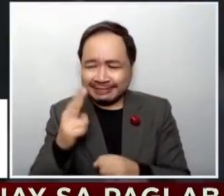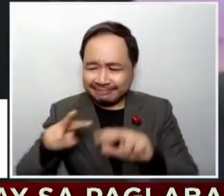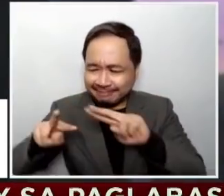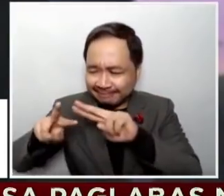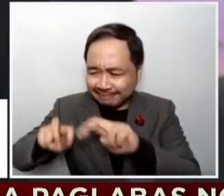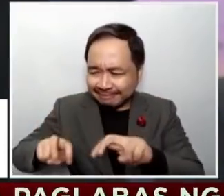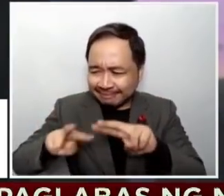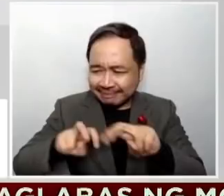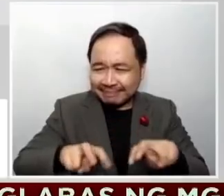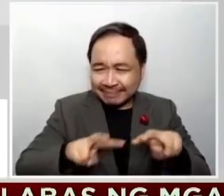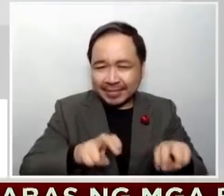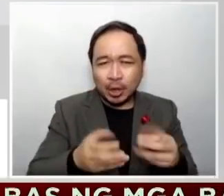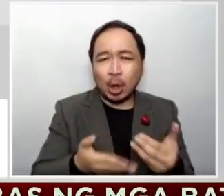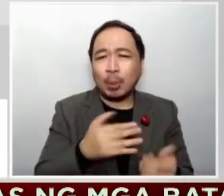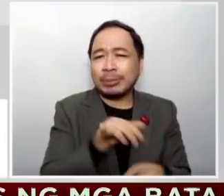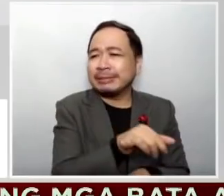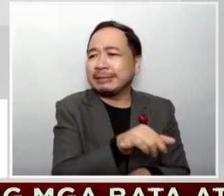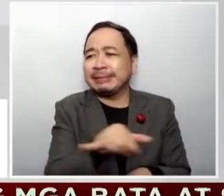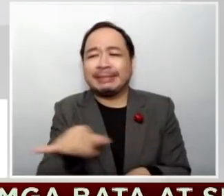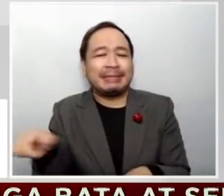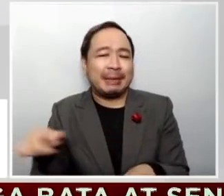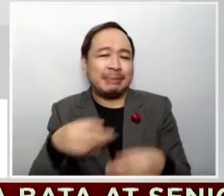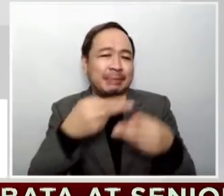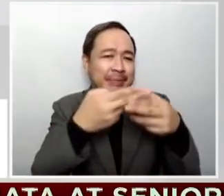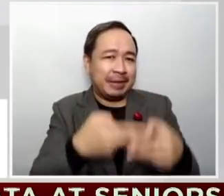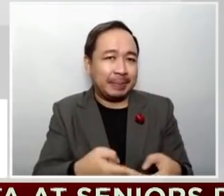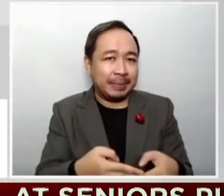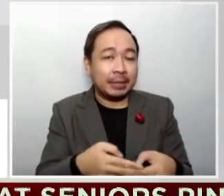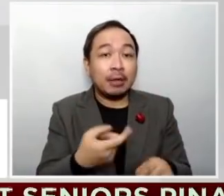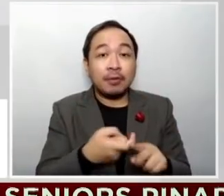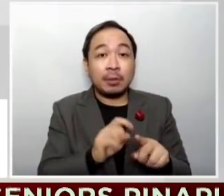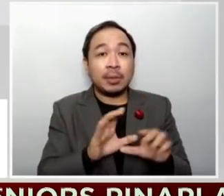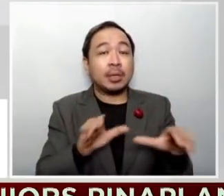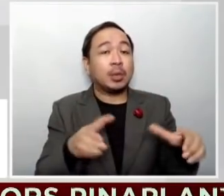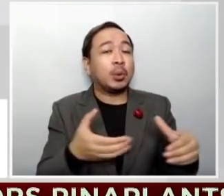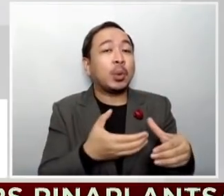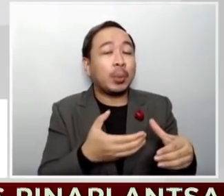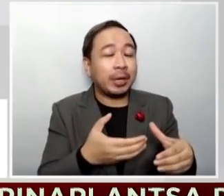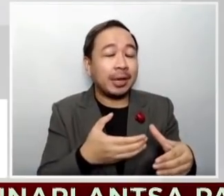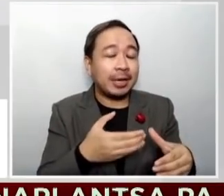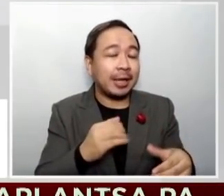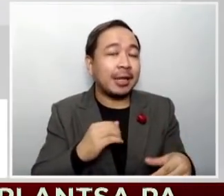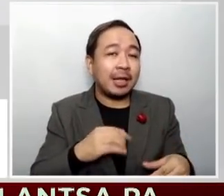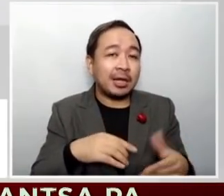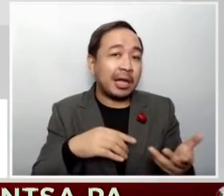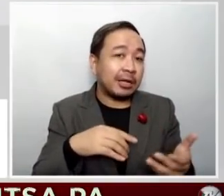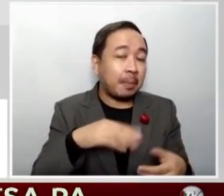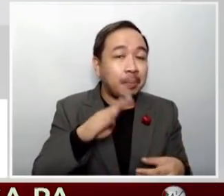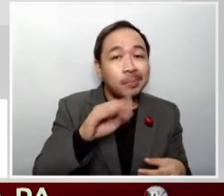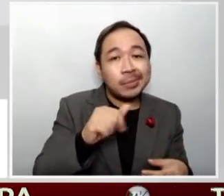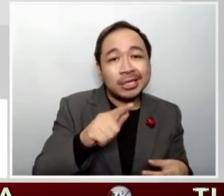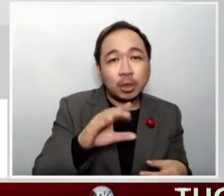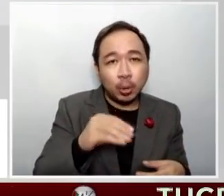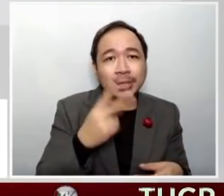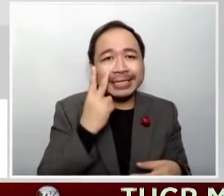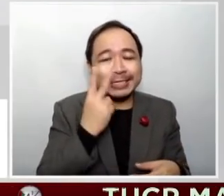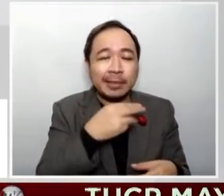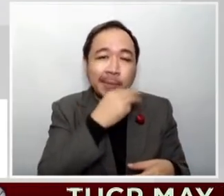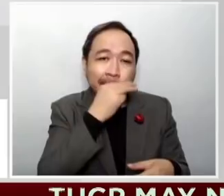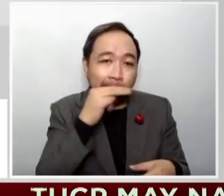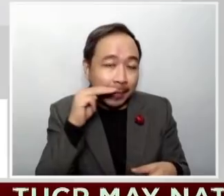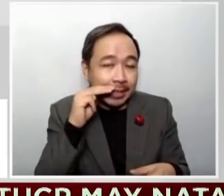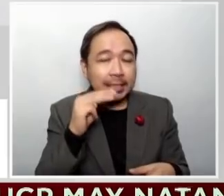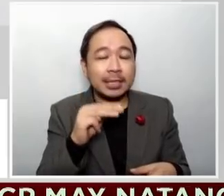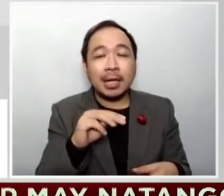pare-pareho na rin ang pangalan. Sa listahang inilabas ng kampo ni Senador Ronald Bato de la Rosa, Manny Pacquiao, Panfilo Lacson at